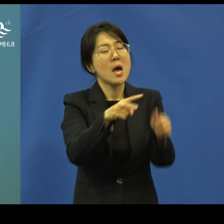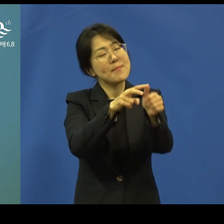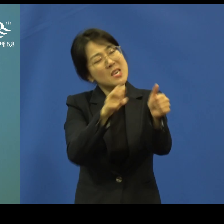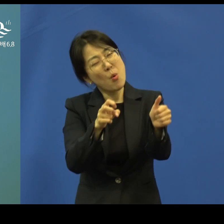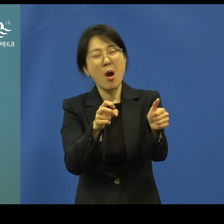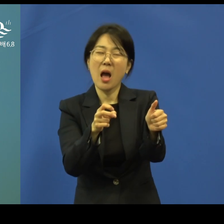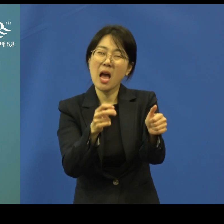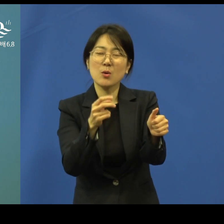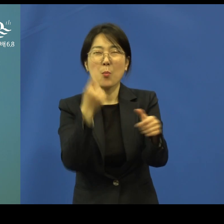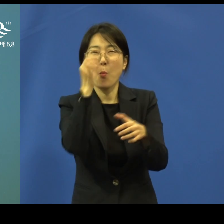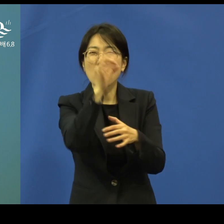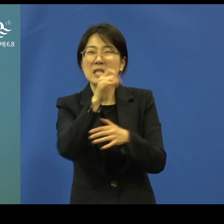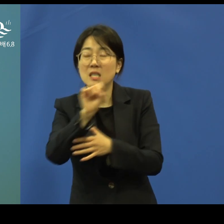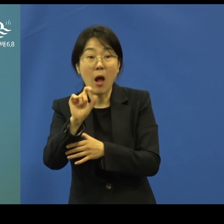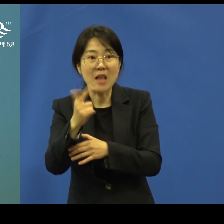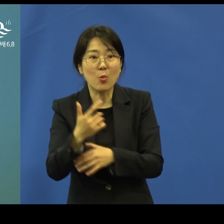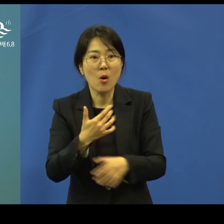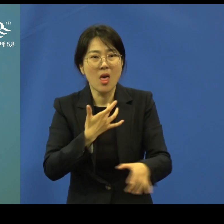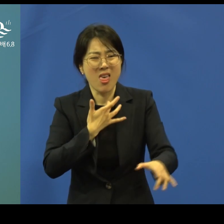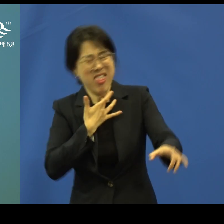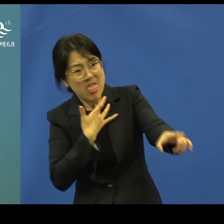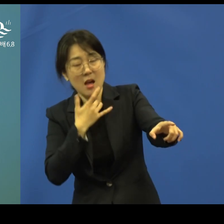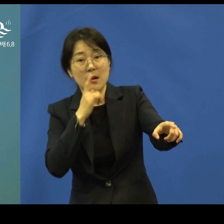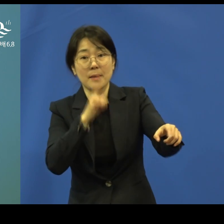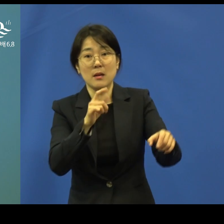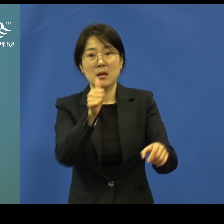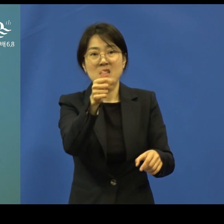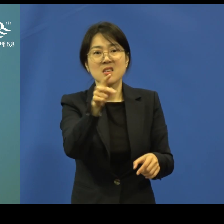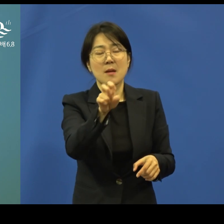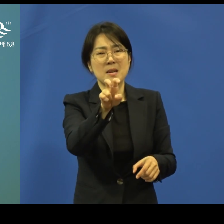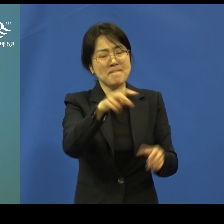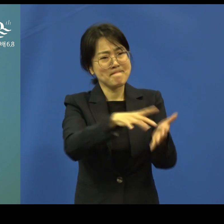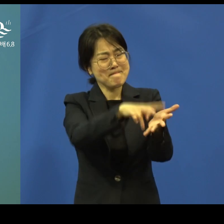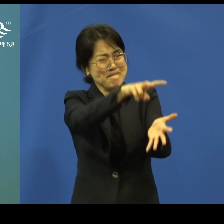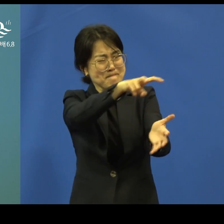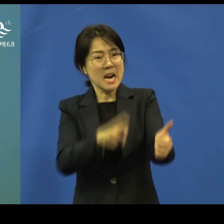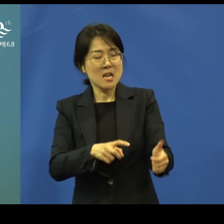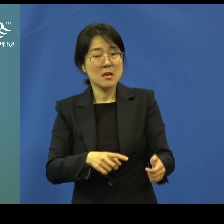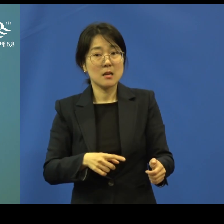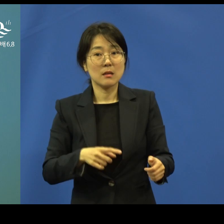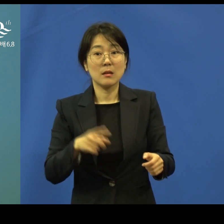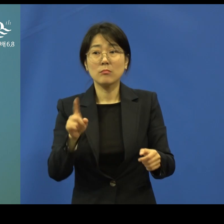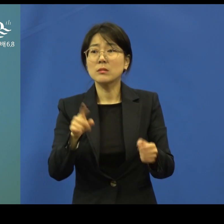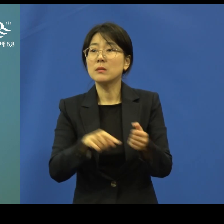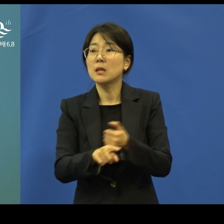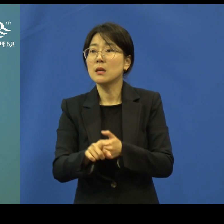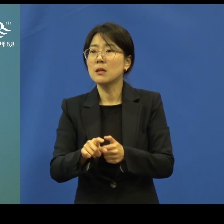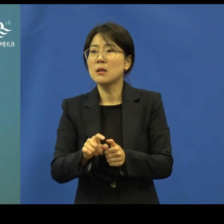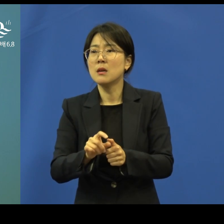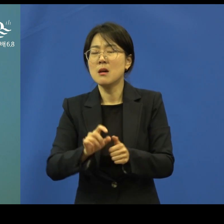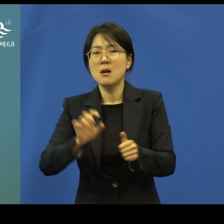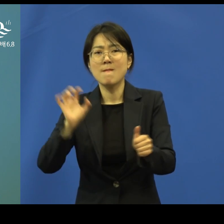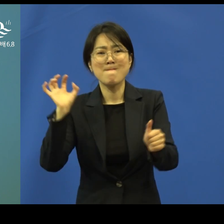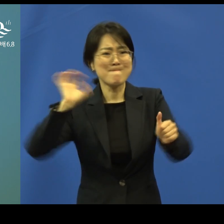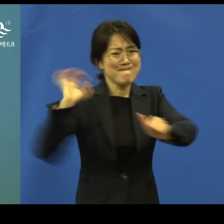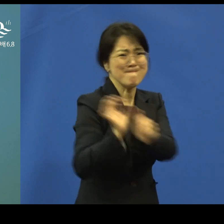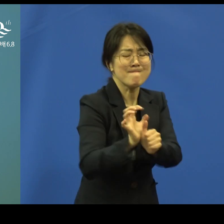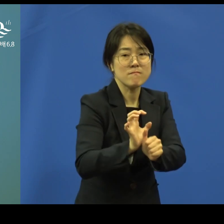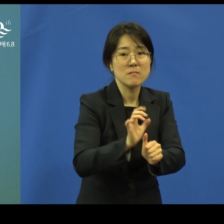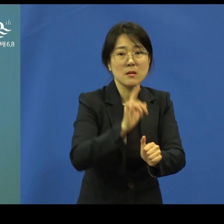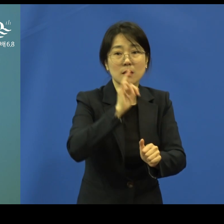혐오스럽다는 거예요. 이게 엄청난 얘기잖아요, 여러분. 이 책망 정도가 아니에요. 이건 책망을 넘어선